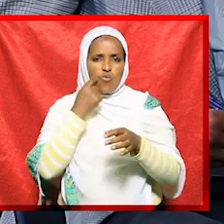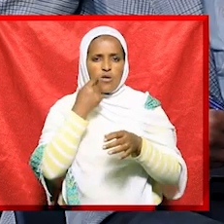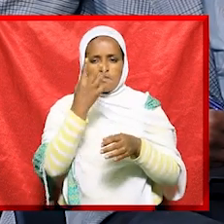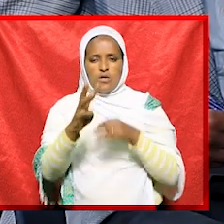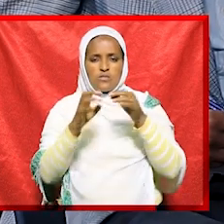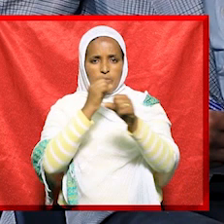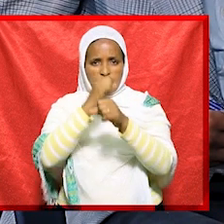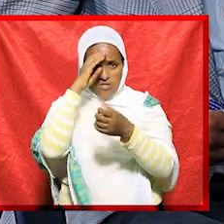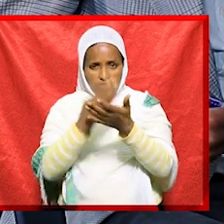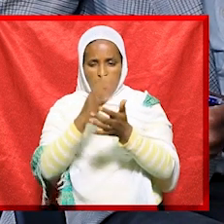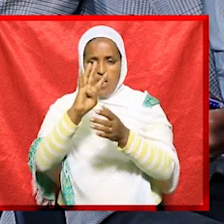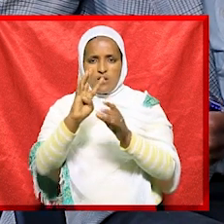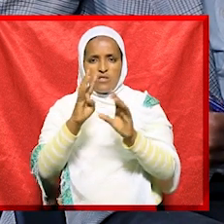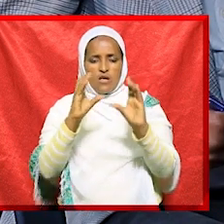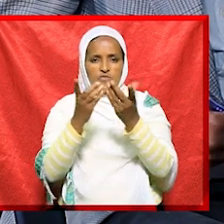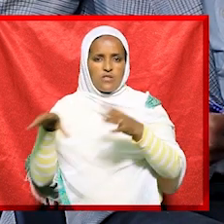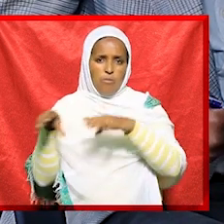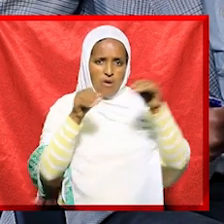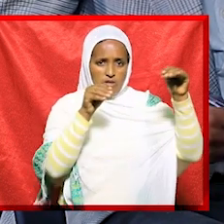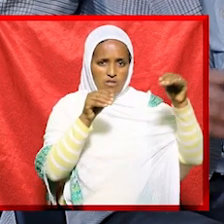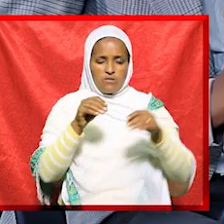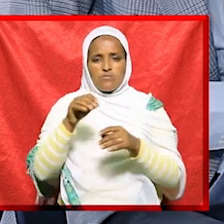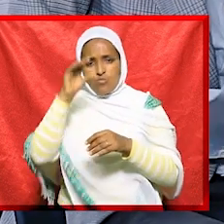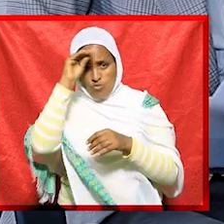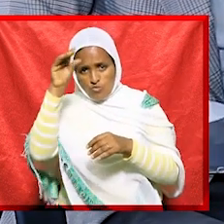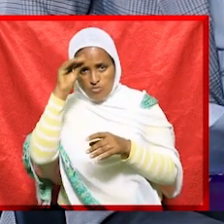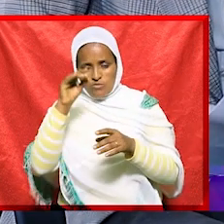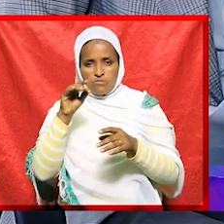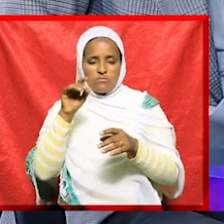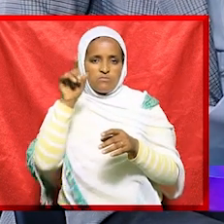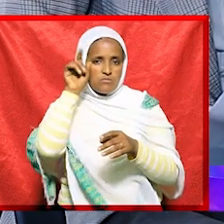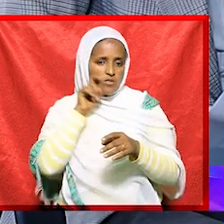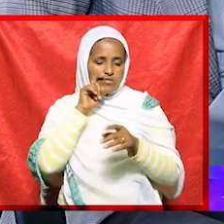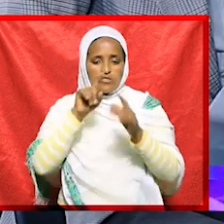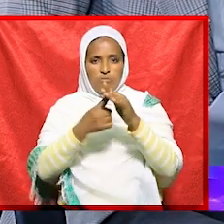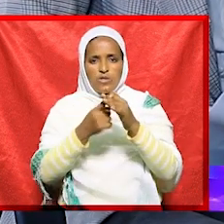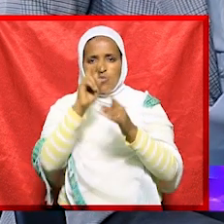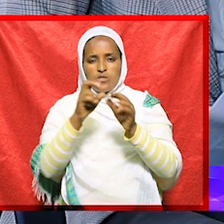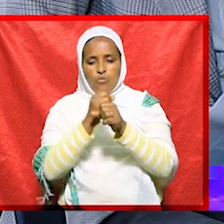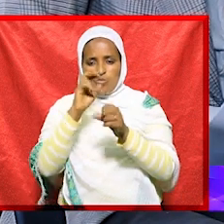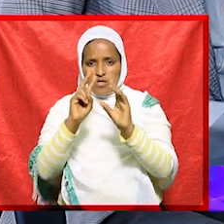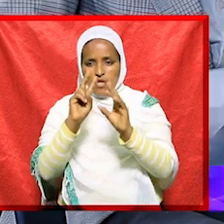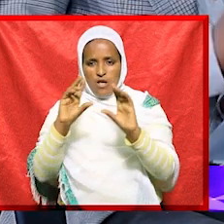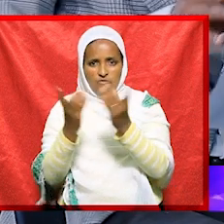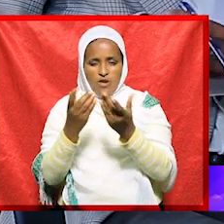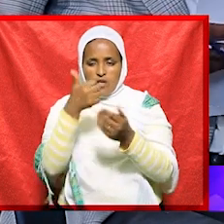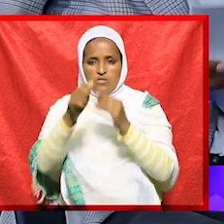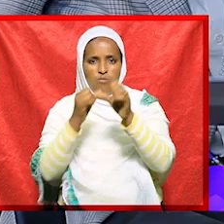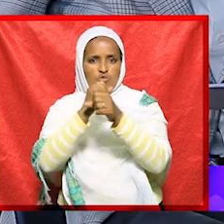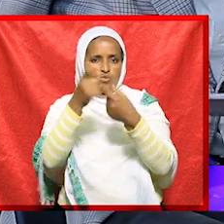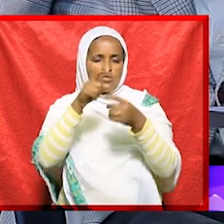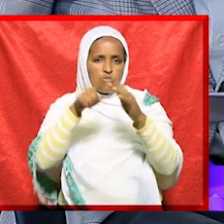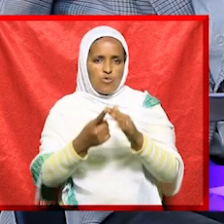የ14 አመት ልጅ የአራተኛ ክፍል ተማሪ ግብረ ሰዶምን ከጀመረ 2 አመቱ ነው። እንግዲህ የሁለተኛ ክፍል ተማሪ 10 አመት ሆኖ ነው